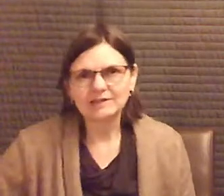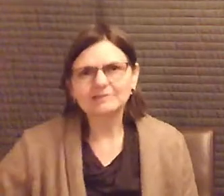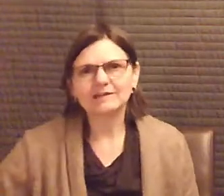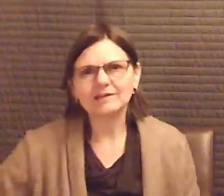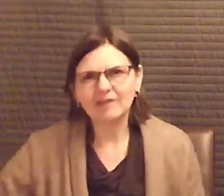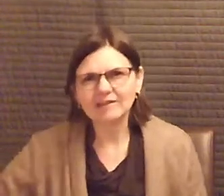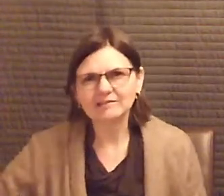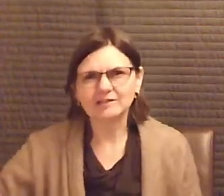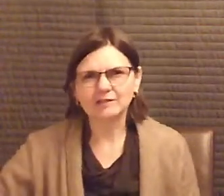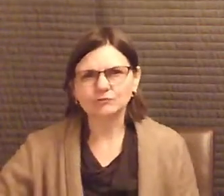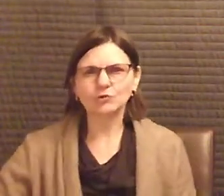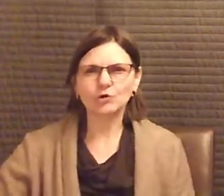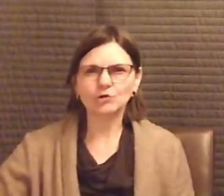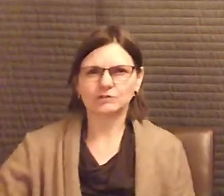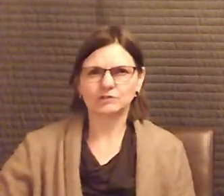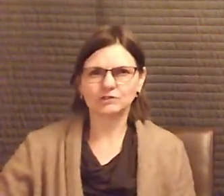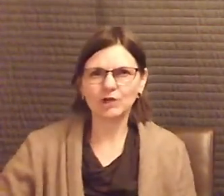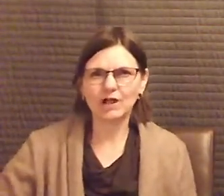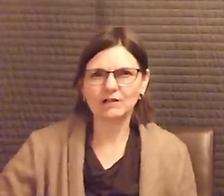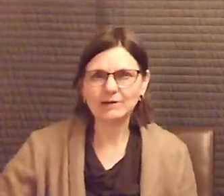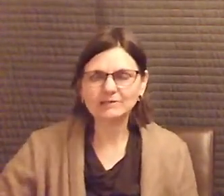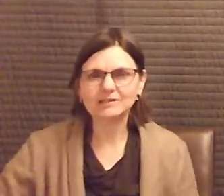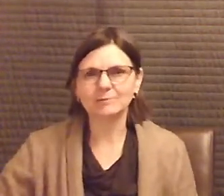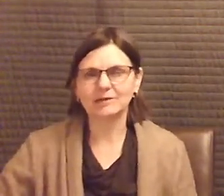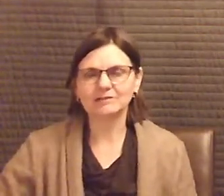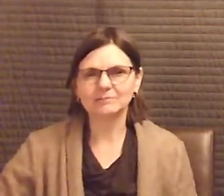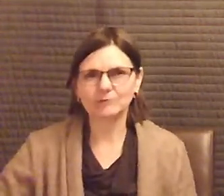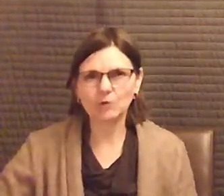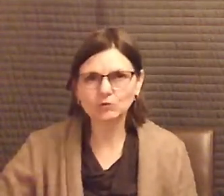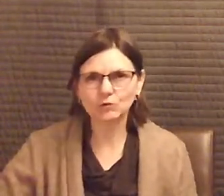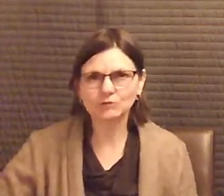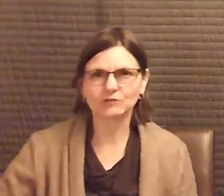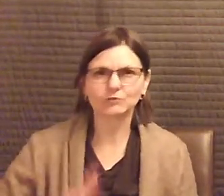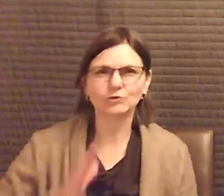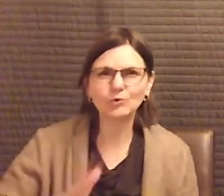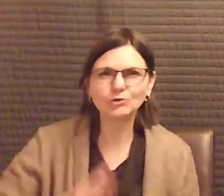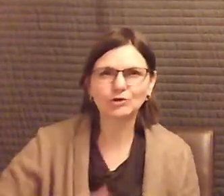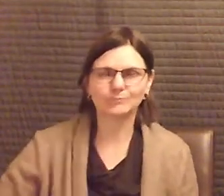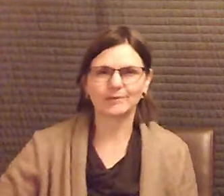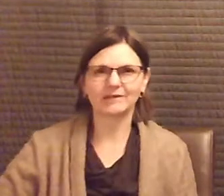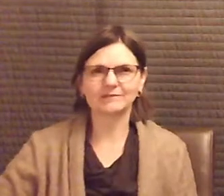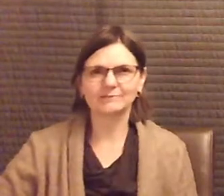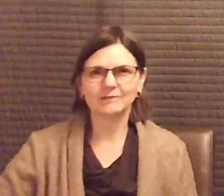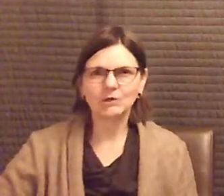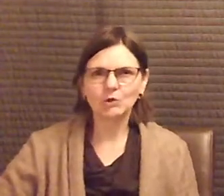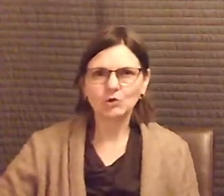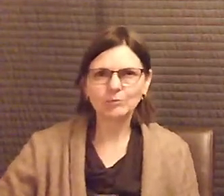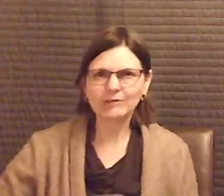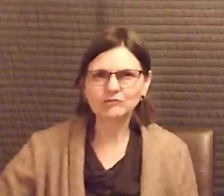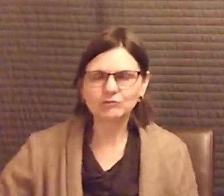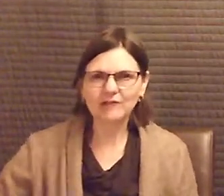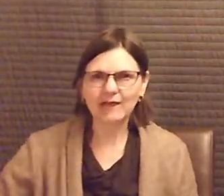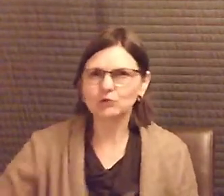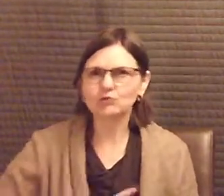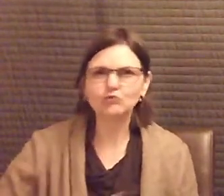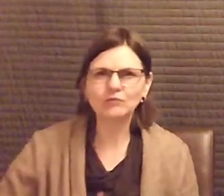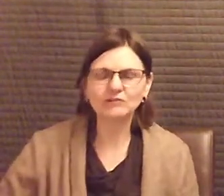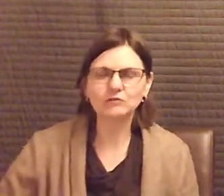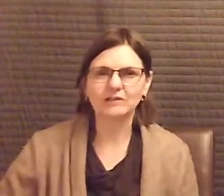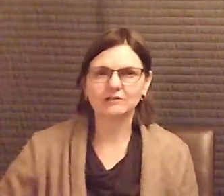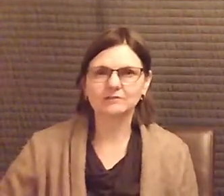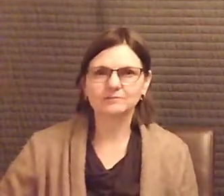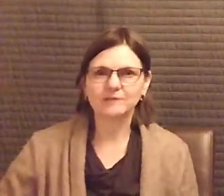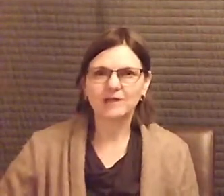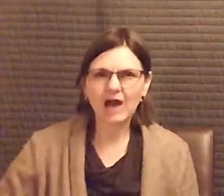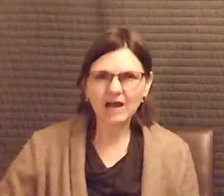niet alleen wetende dat u god de almachtige bent maar ook nog eens dat hij een goede god bent u bent soevereine kunt doen